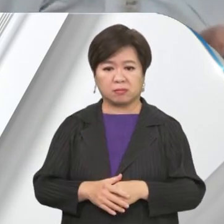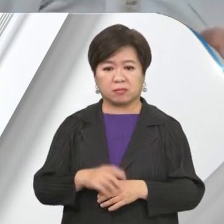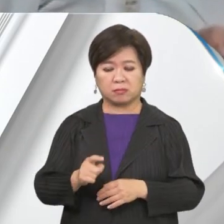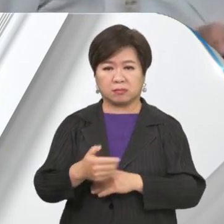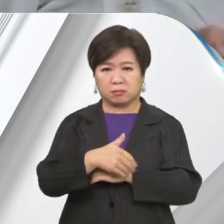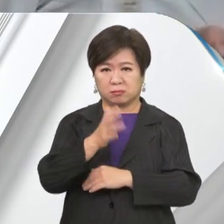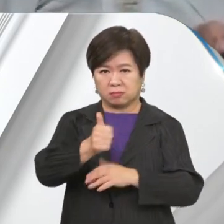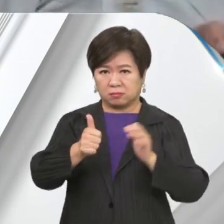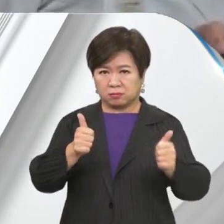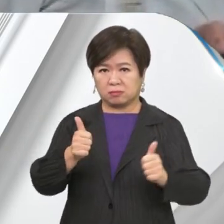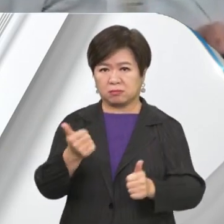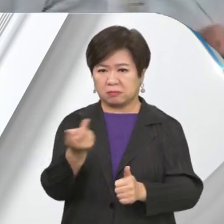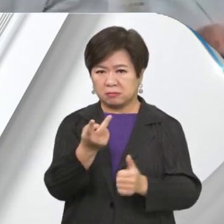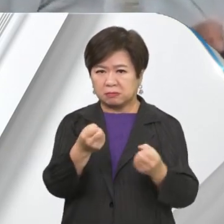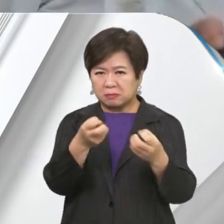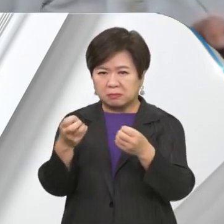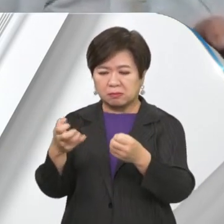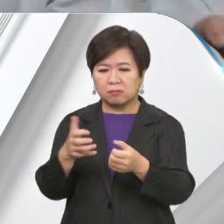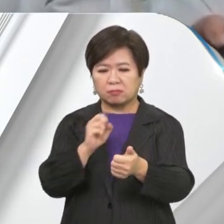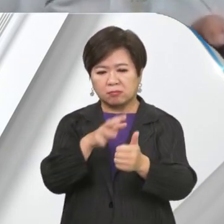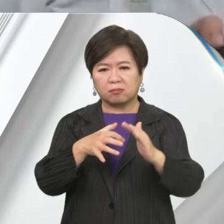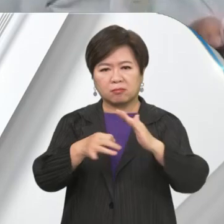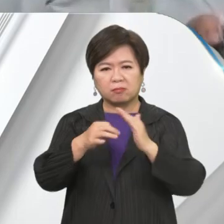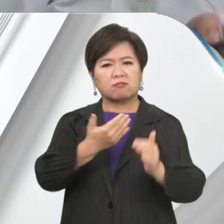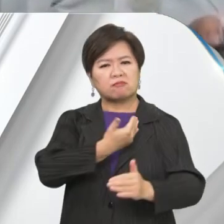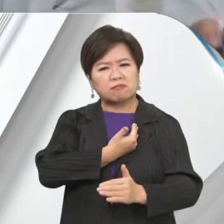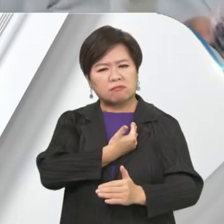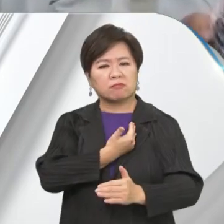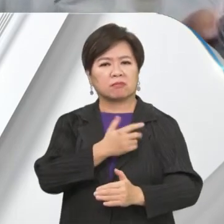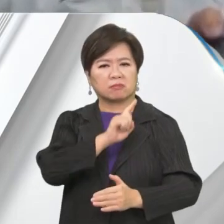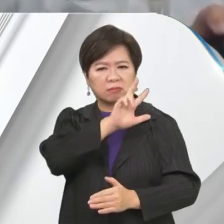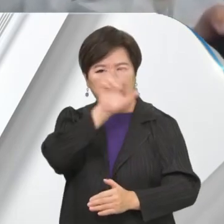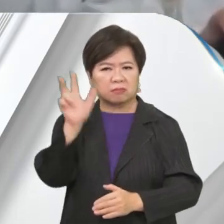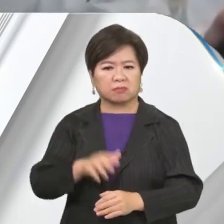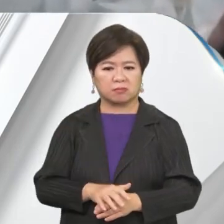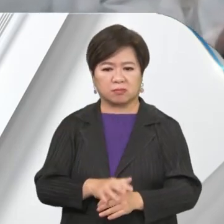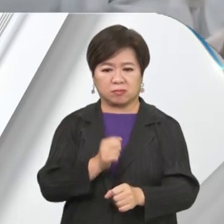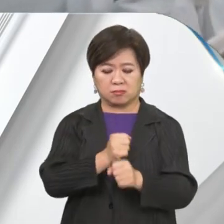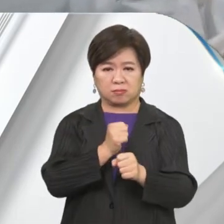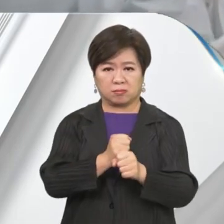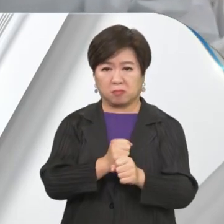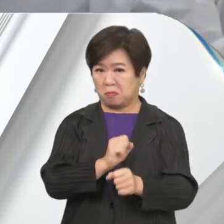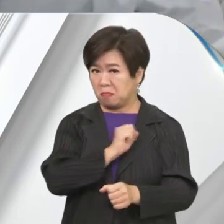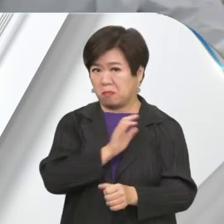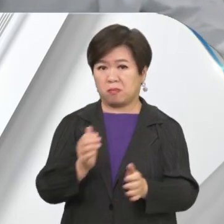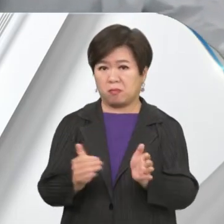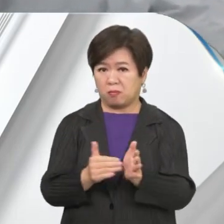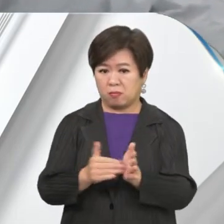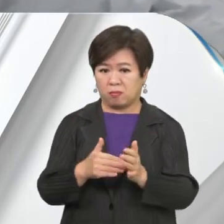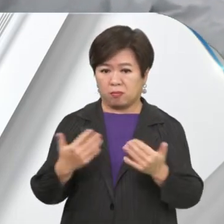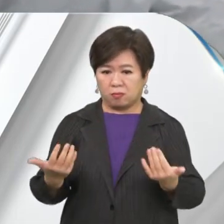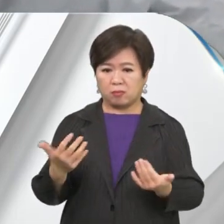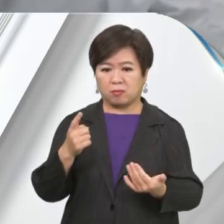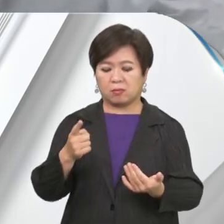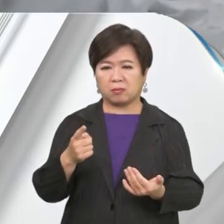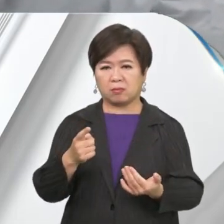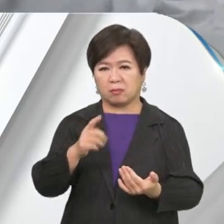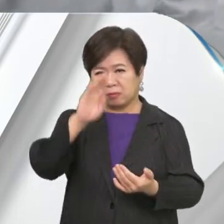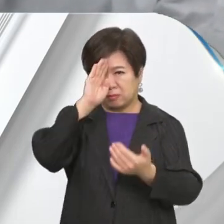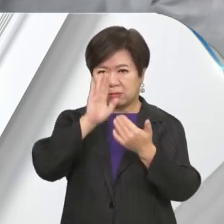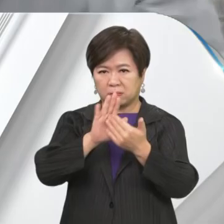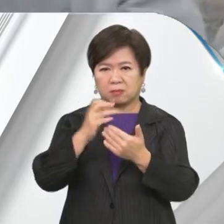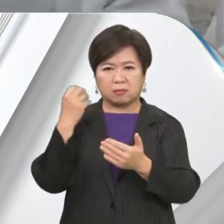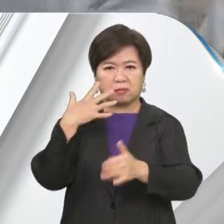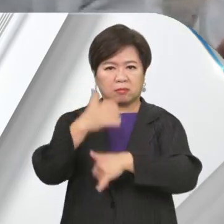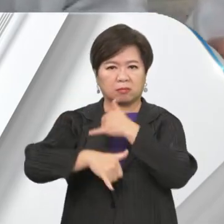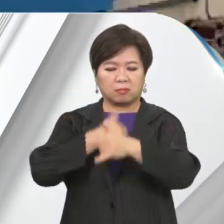村长逐一沟通店家，大家再等一天，把所有的工作告一段落，那大家才能够在防